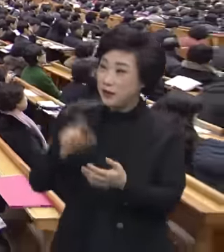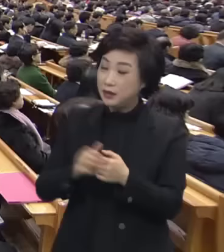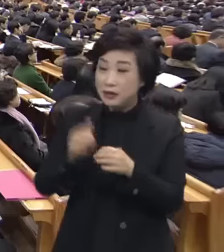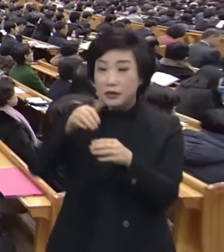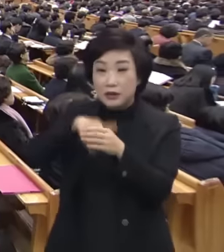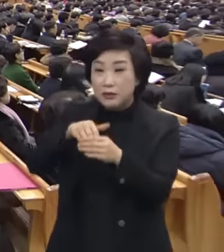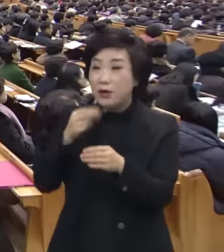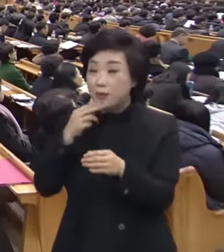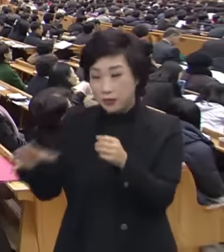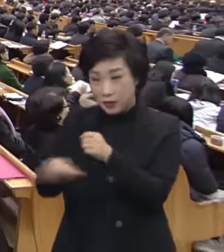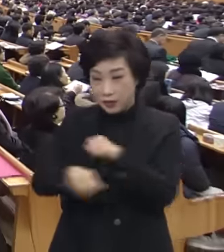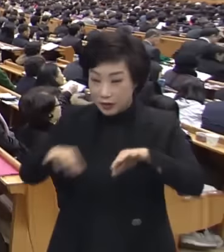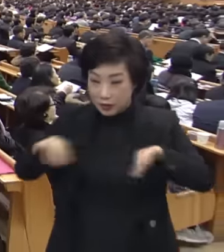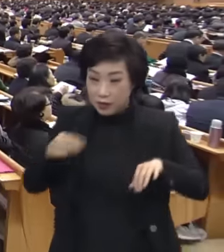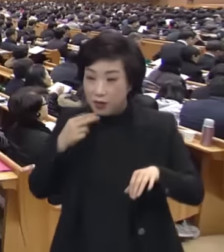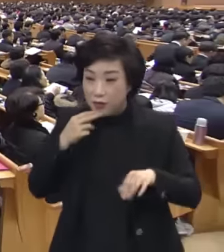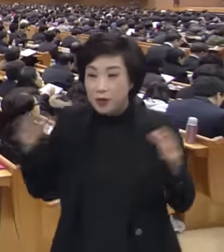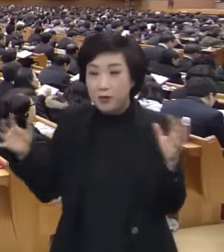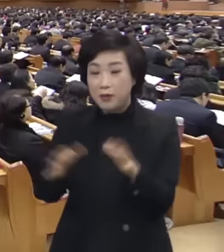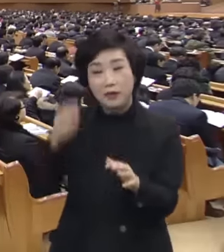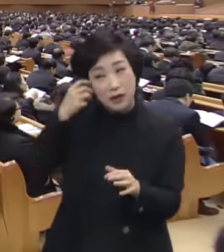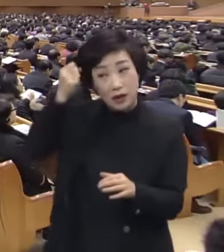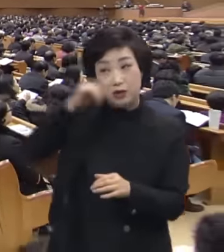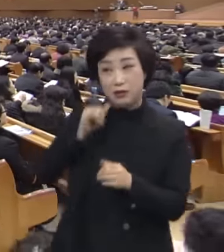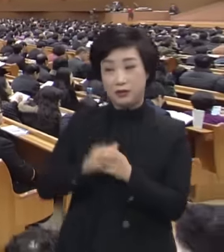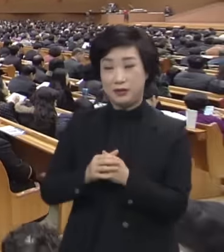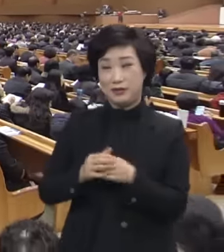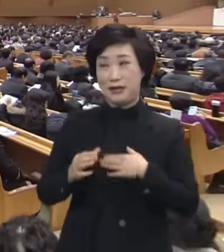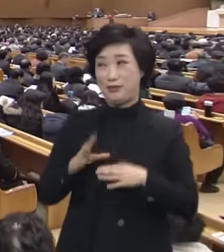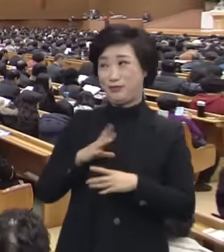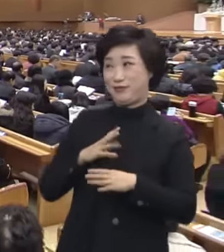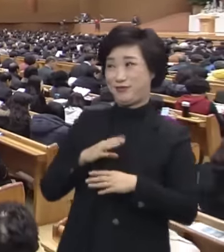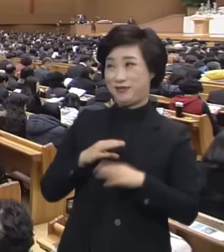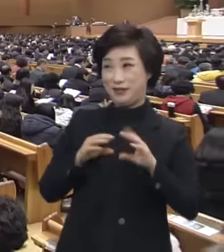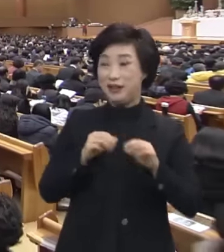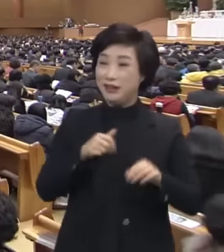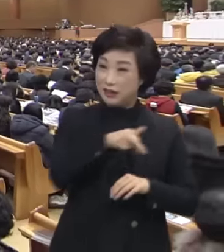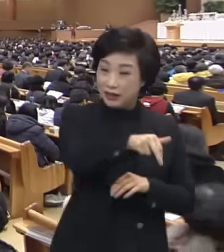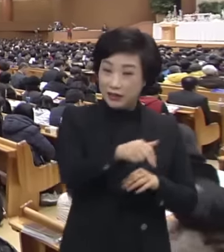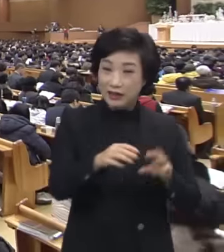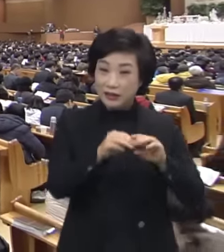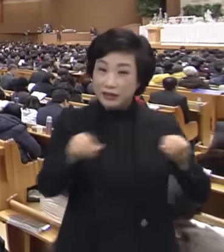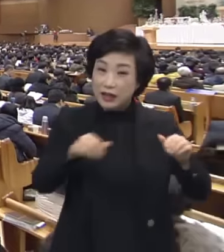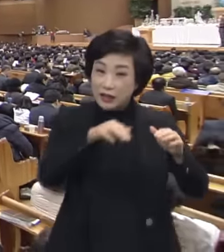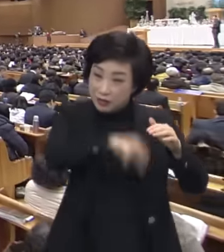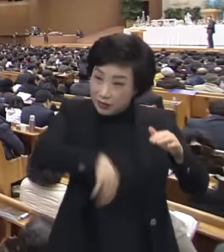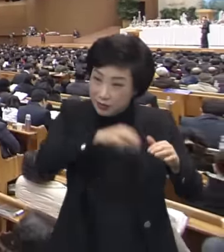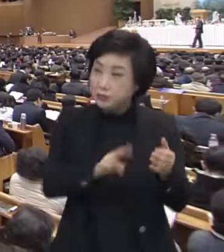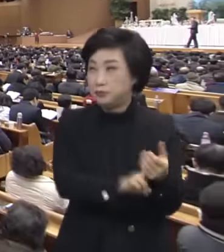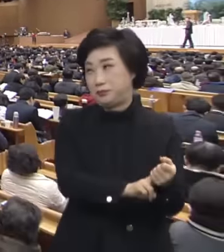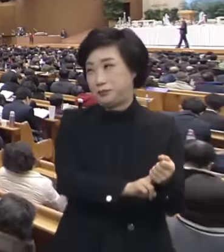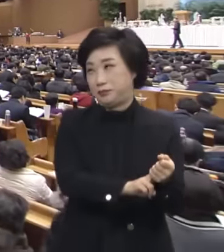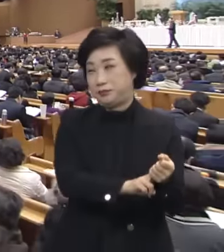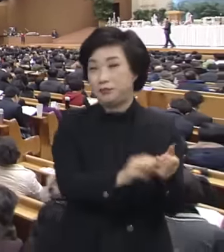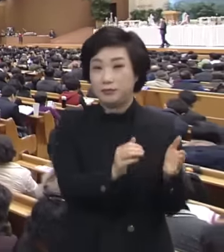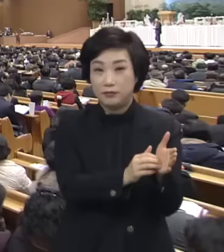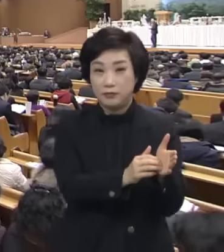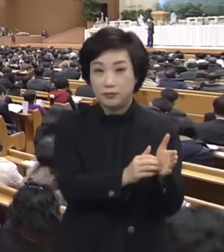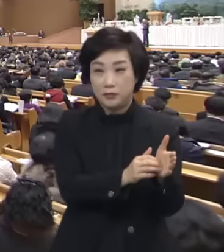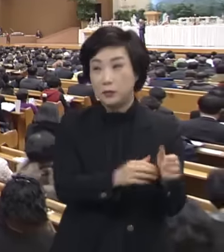거두고 해치지 않은 데서 모으는 줄을 내가 알았으므로 두려워하여 나가서 당신의 달란트를 땅에 감추어